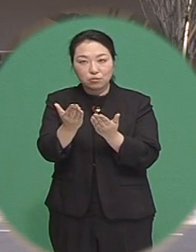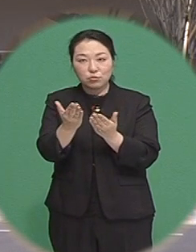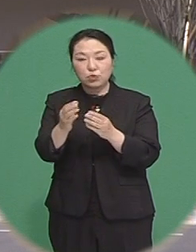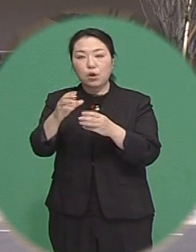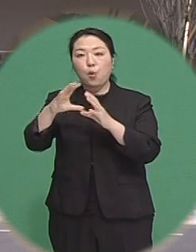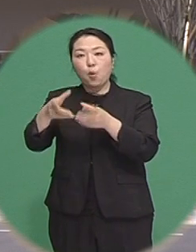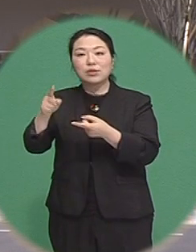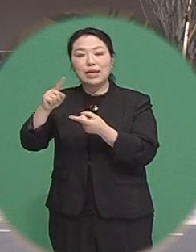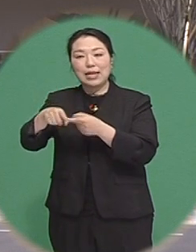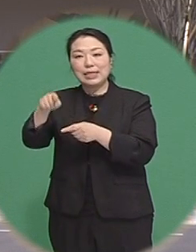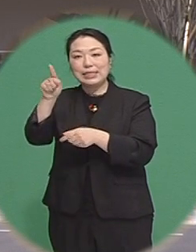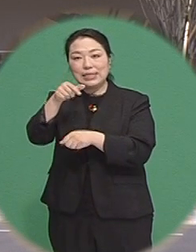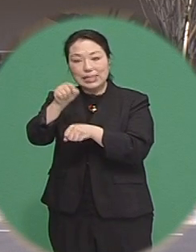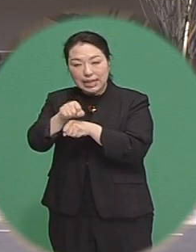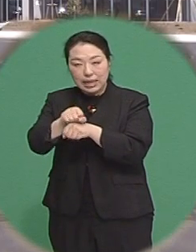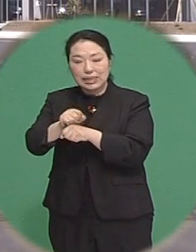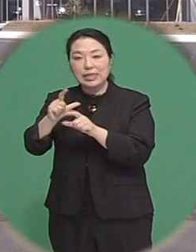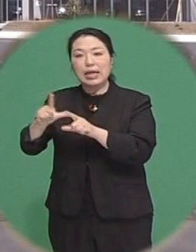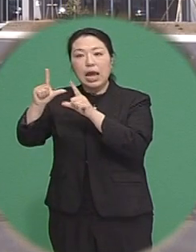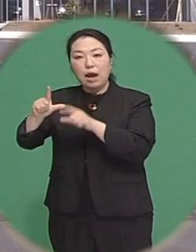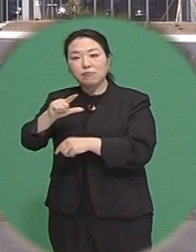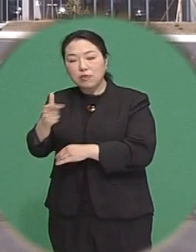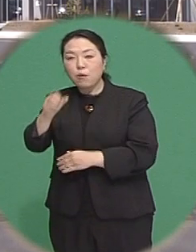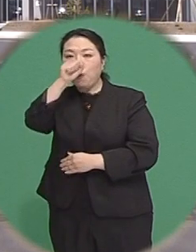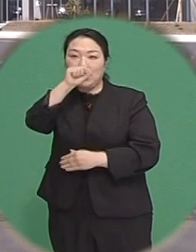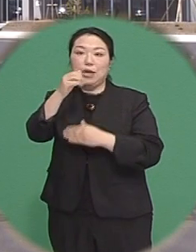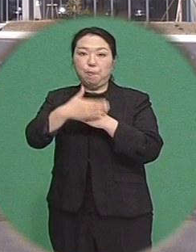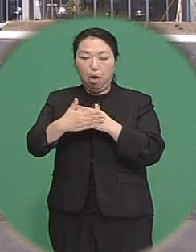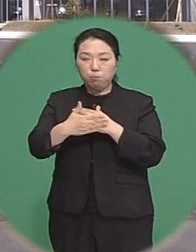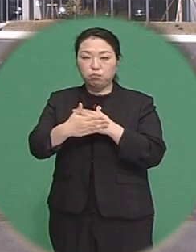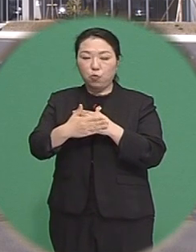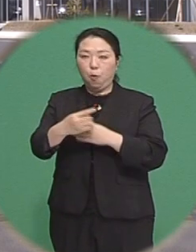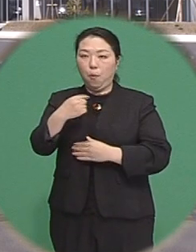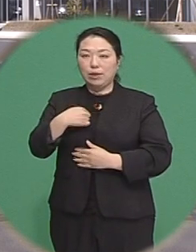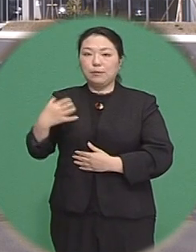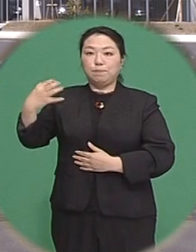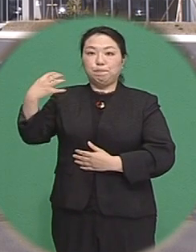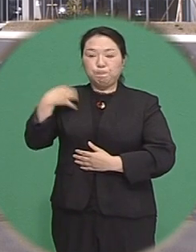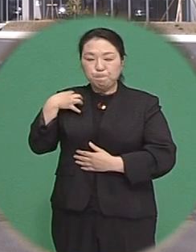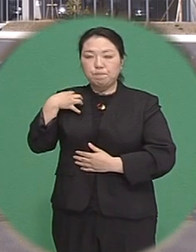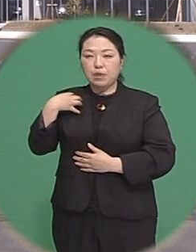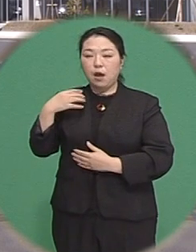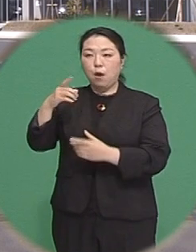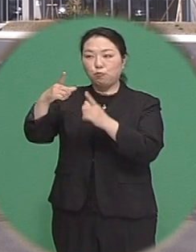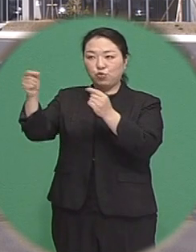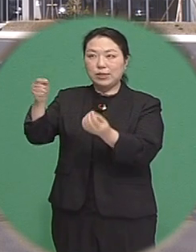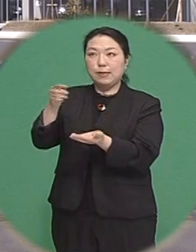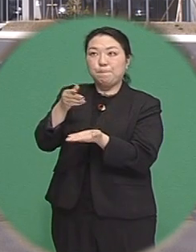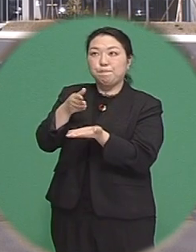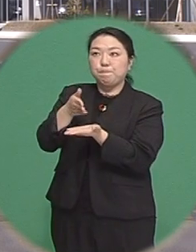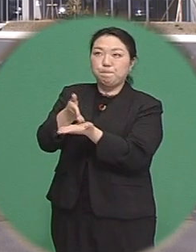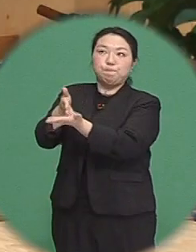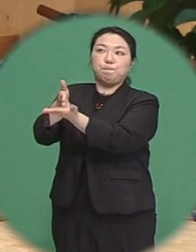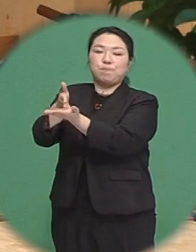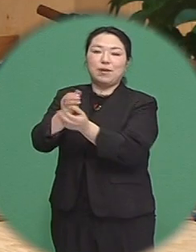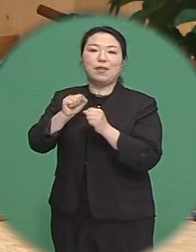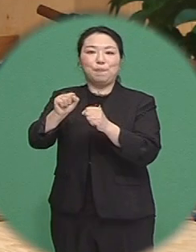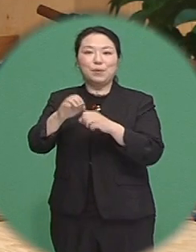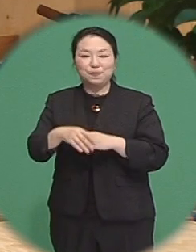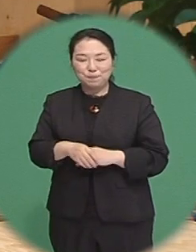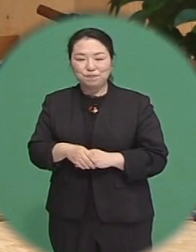的人材生活基盤などの強みを私自ら額に対して訴えかけていきます